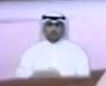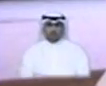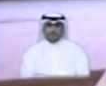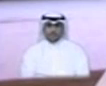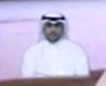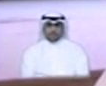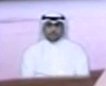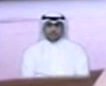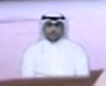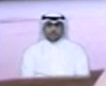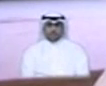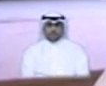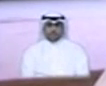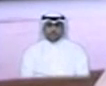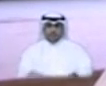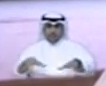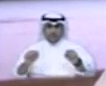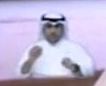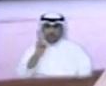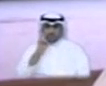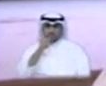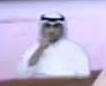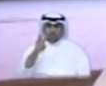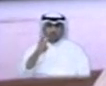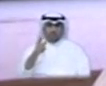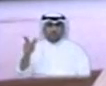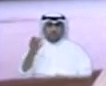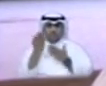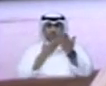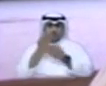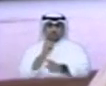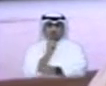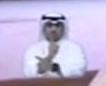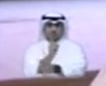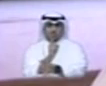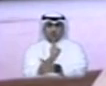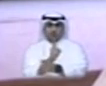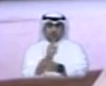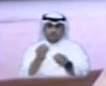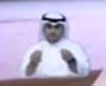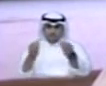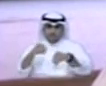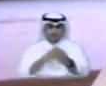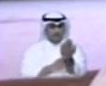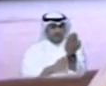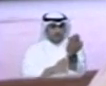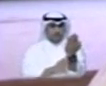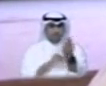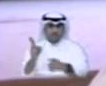إلى أهمية أن يتم إشراك الميدان التربوي من المعلمين والمعلمات في تأليف هذه المناهج